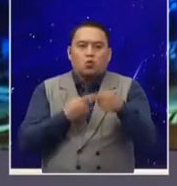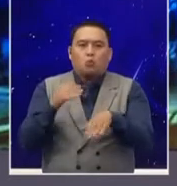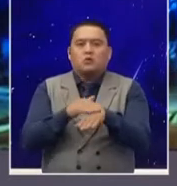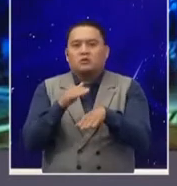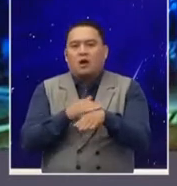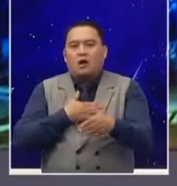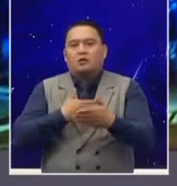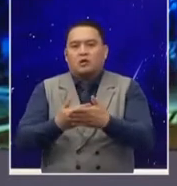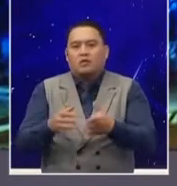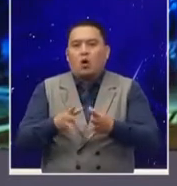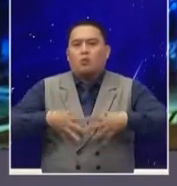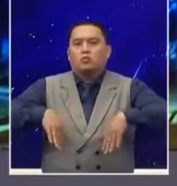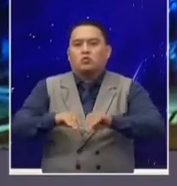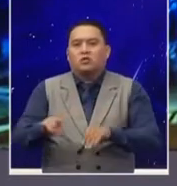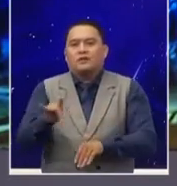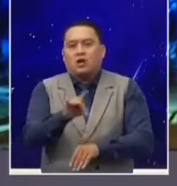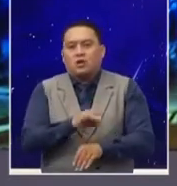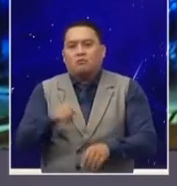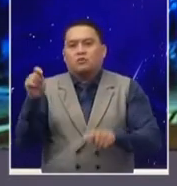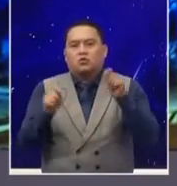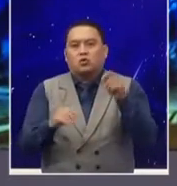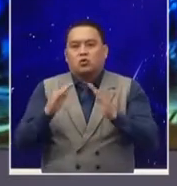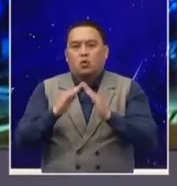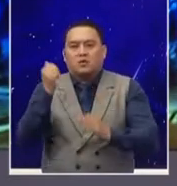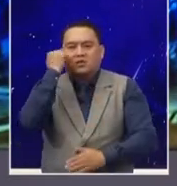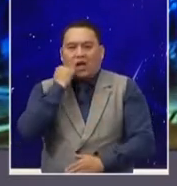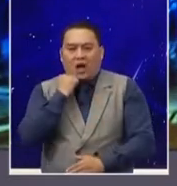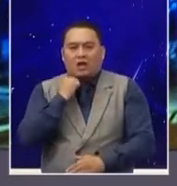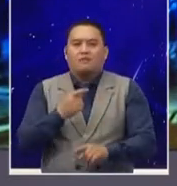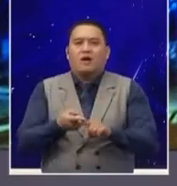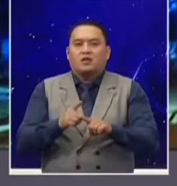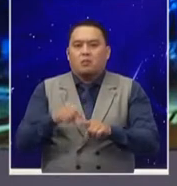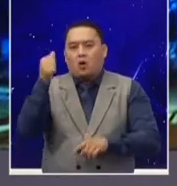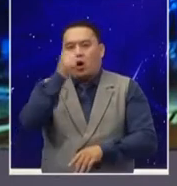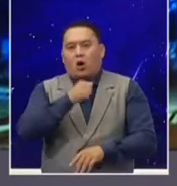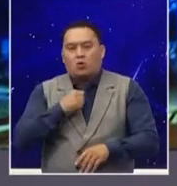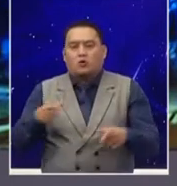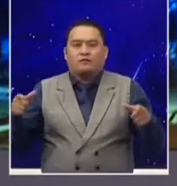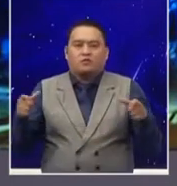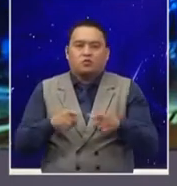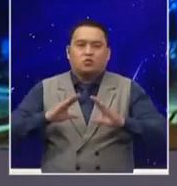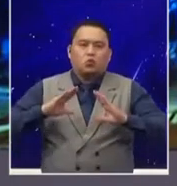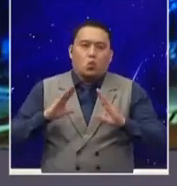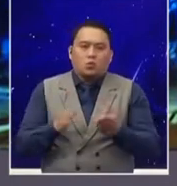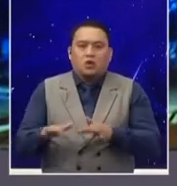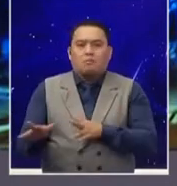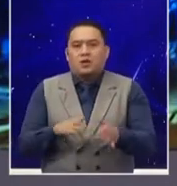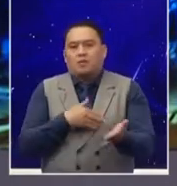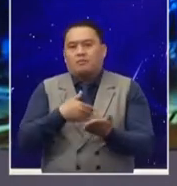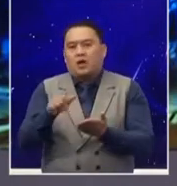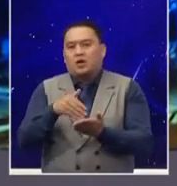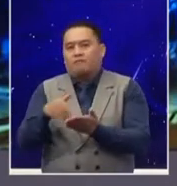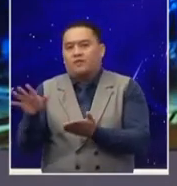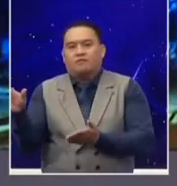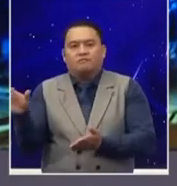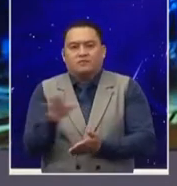традиции волонтеры и общественность региона посещают дома престарелых. Однако в этом году из-за эпидемиологической ситуации все